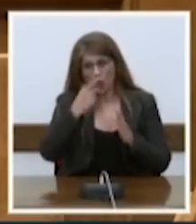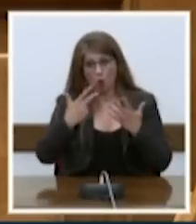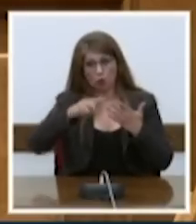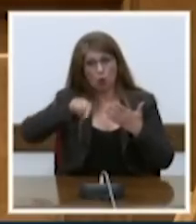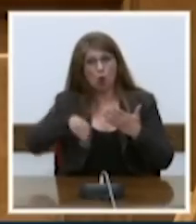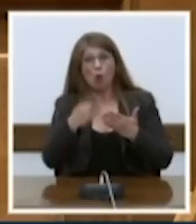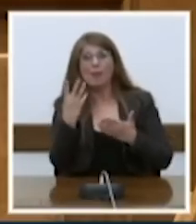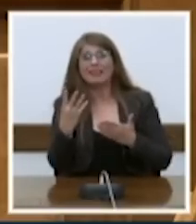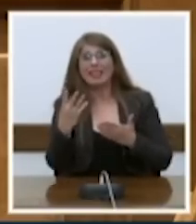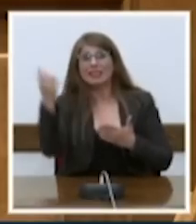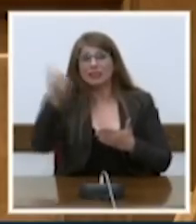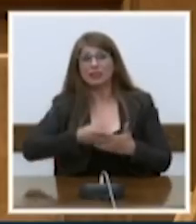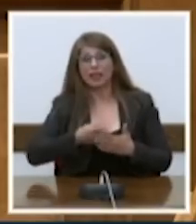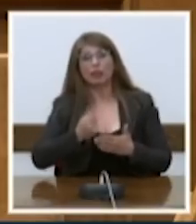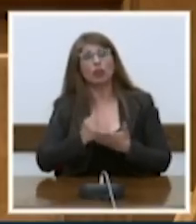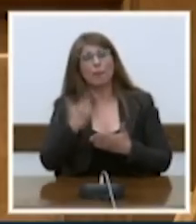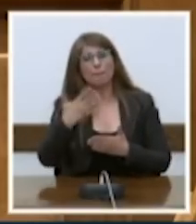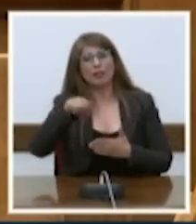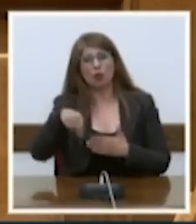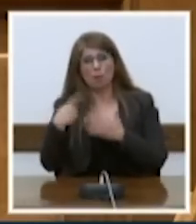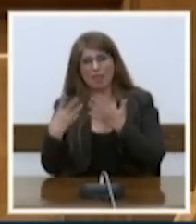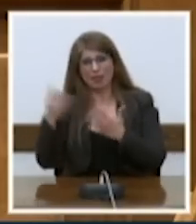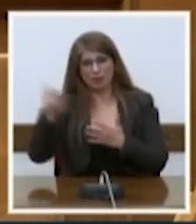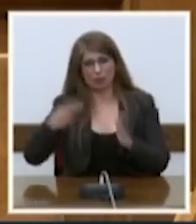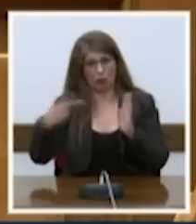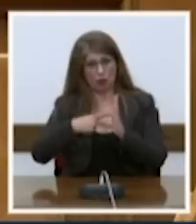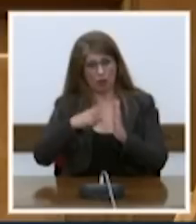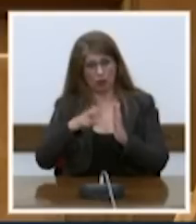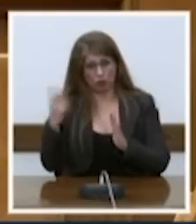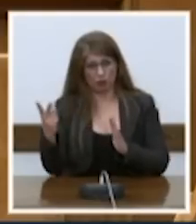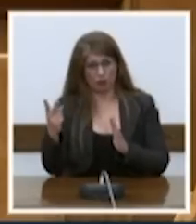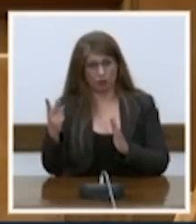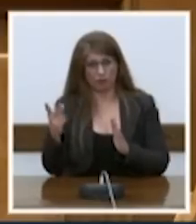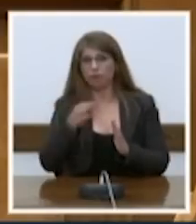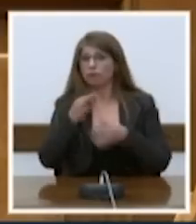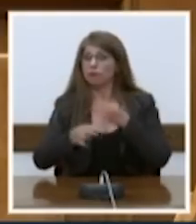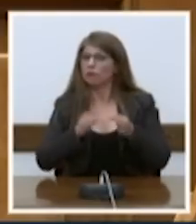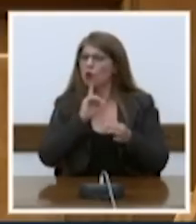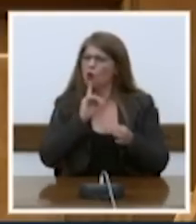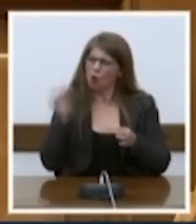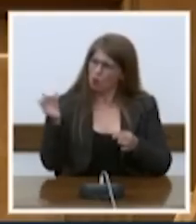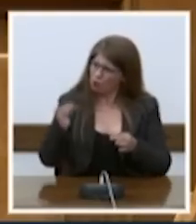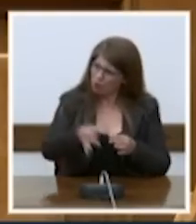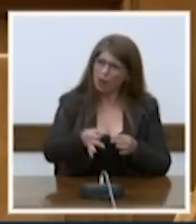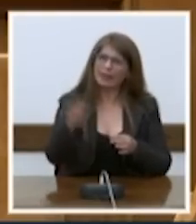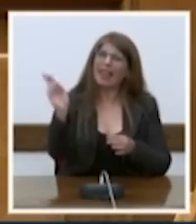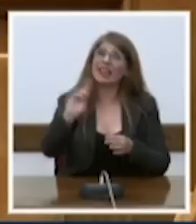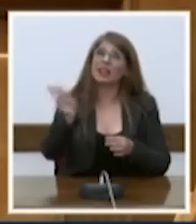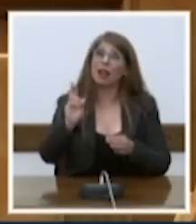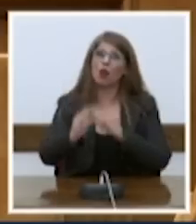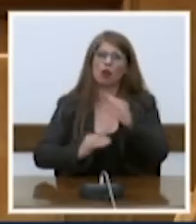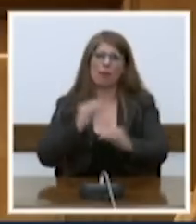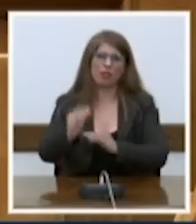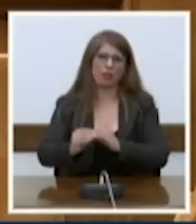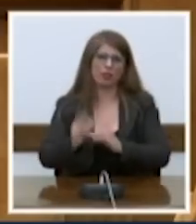8,4% και 5,9% το 2022. Σημειώθηκε, όπως λέτε κι εσείς, ρεκόρ επενδύσεων